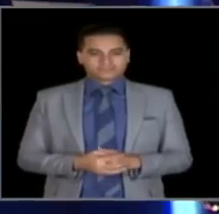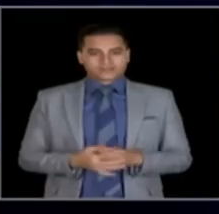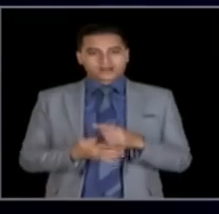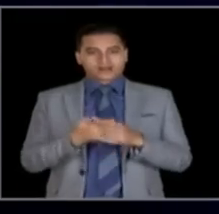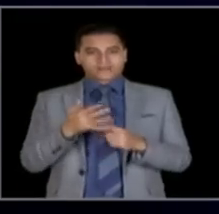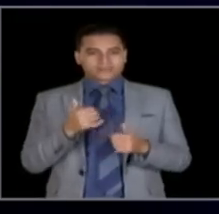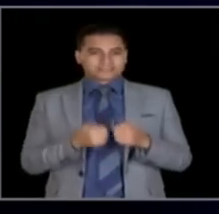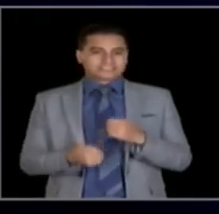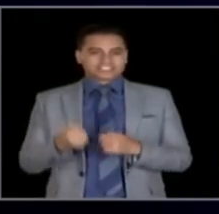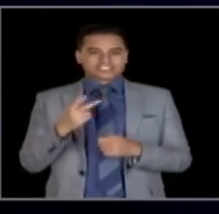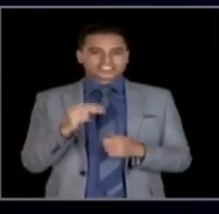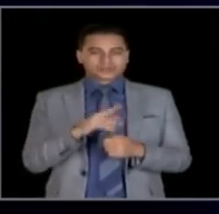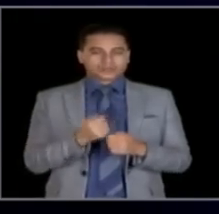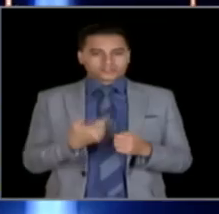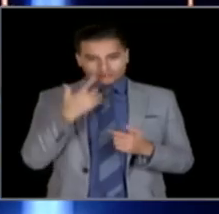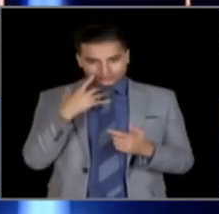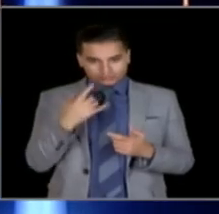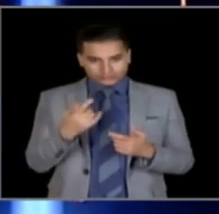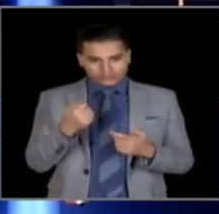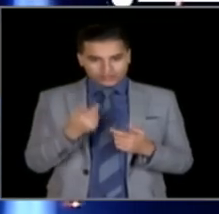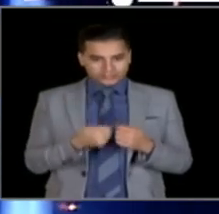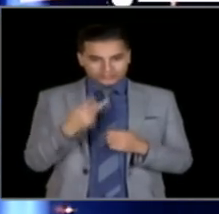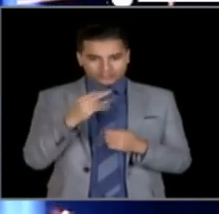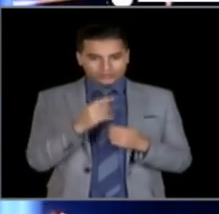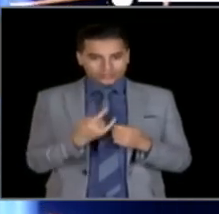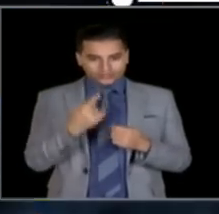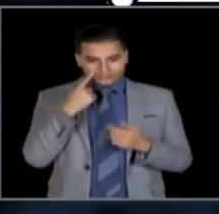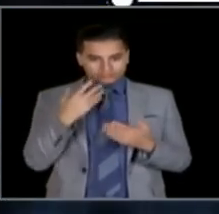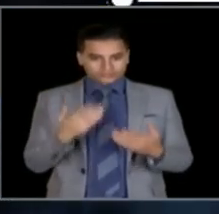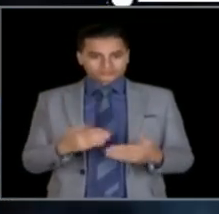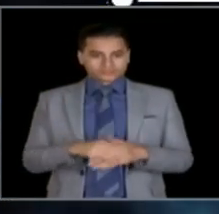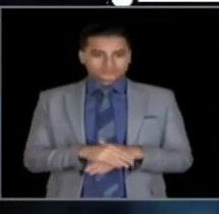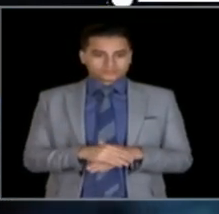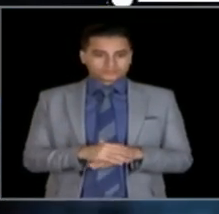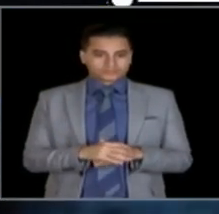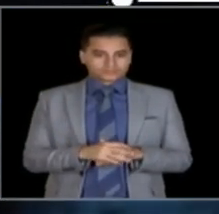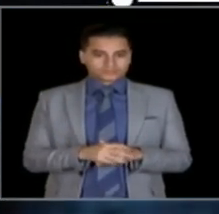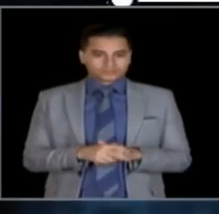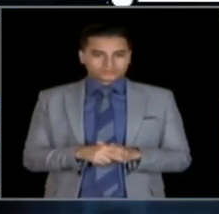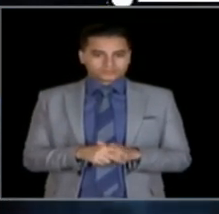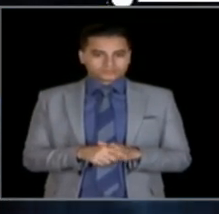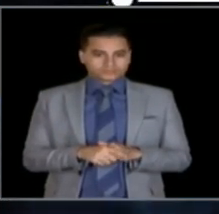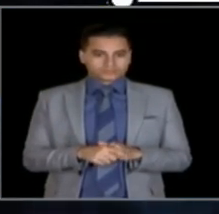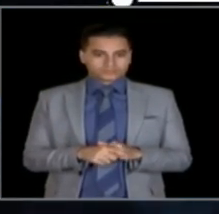أربع اختيارات بزائد 20 أو ناقص 10، واللي ياخد الريسك أعتقد إنه هيجاوب صح.